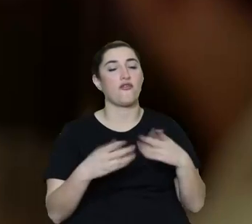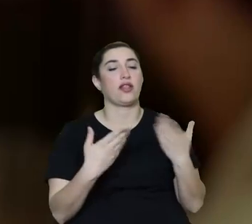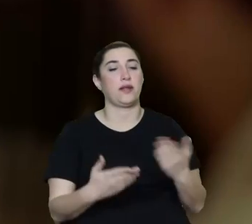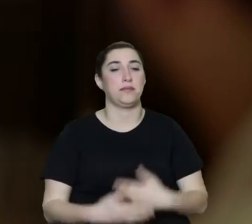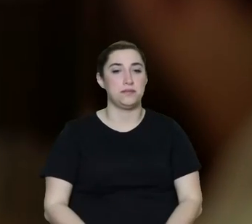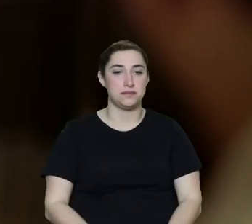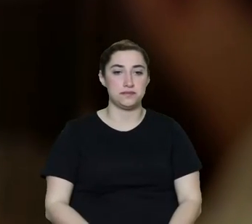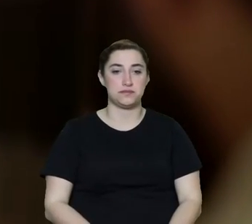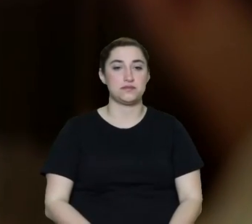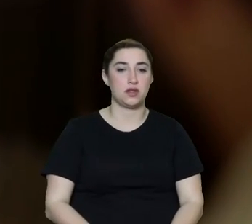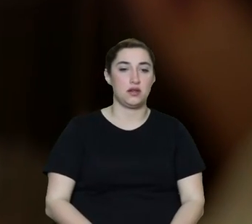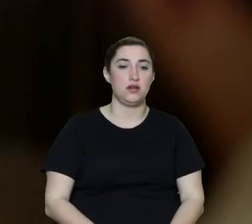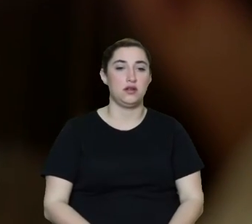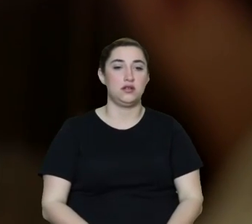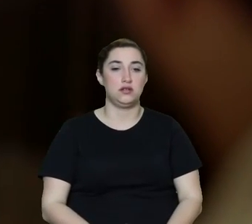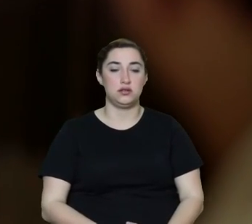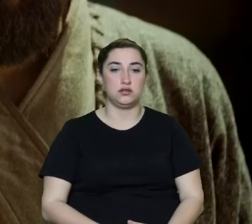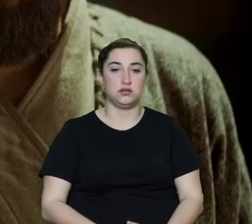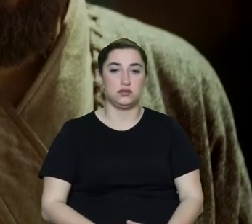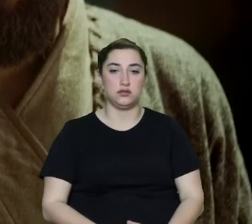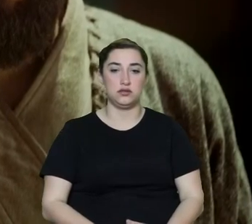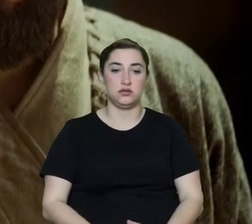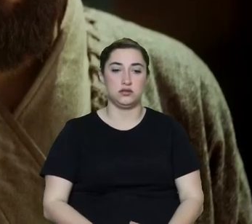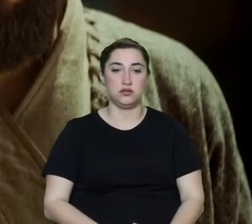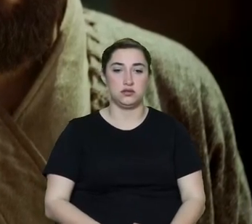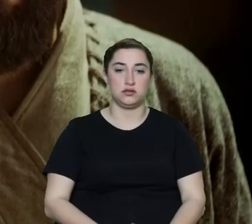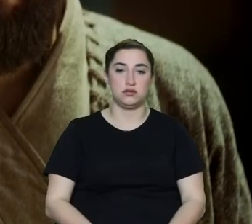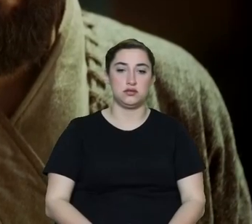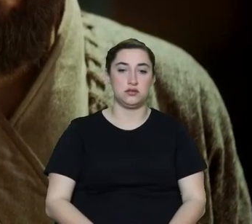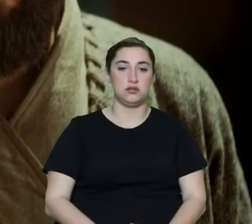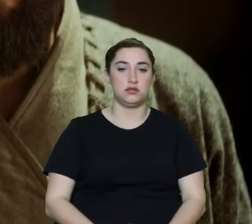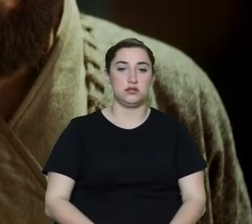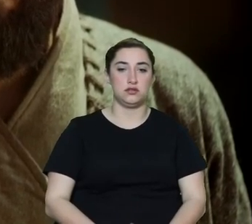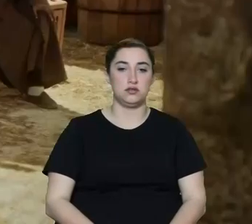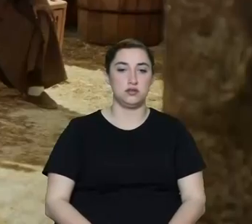affederim. Gökhan başını kaldırıp korku dolu gözlerle Yunus'a bakıyor.